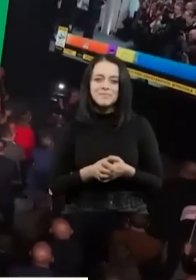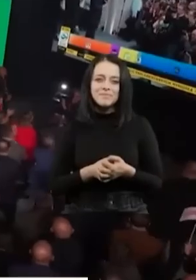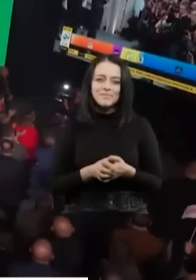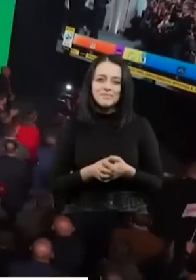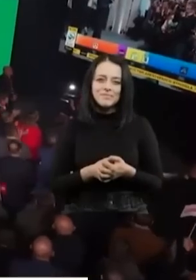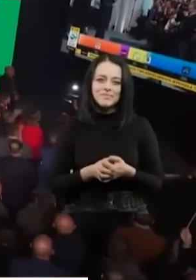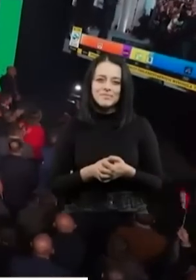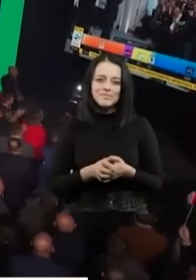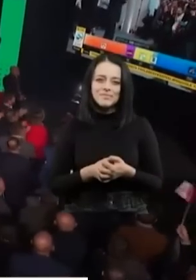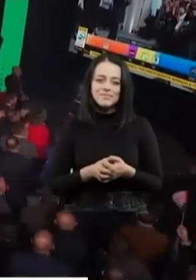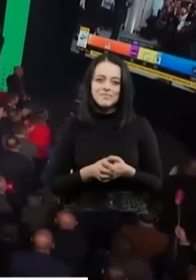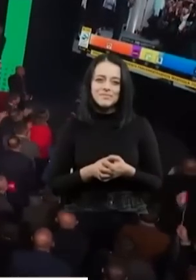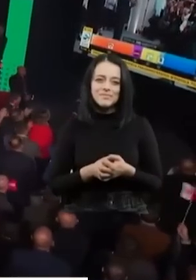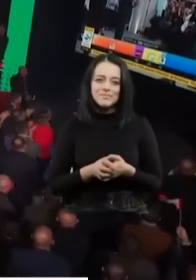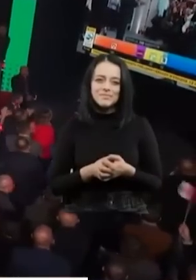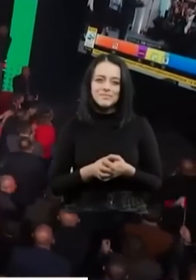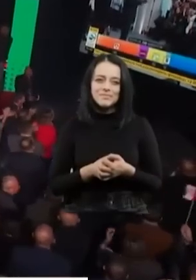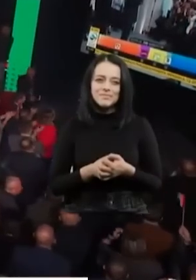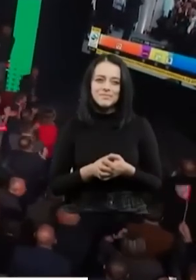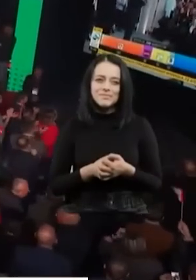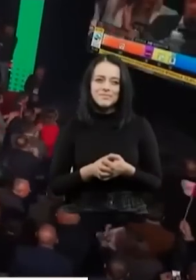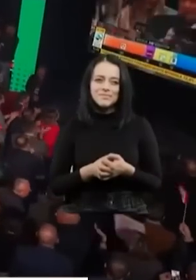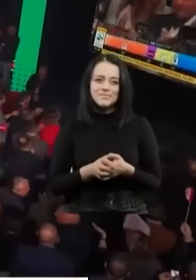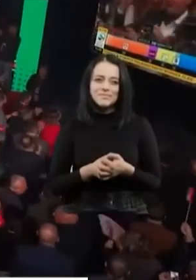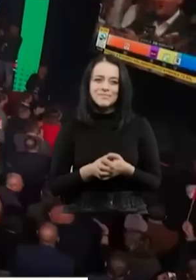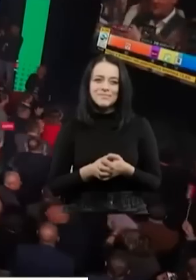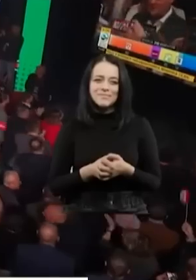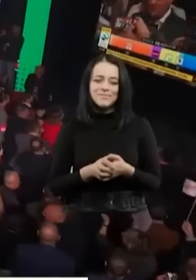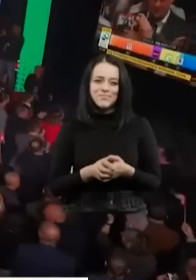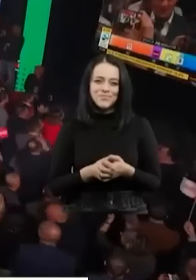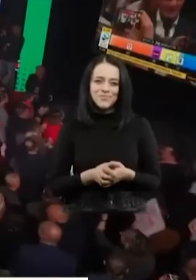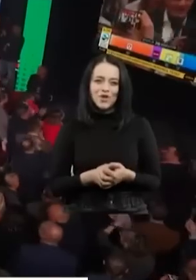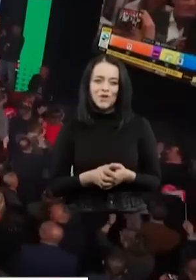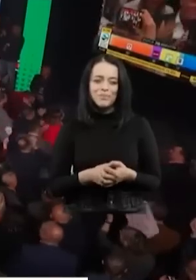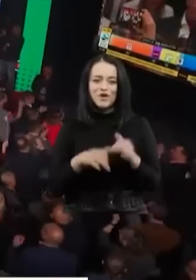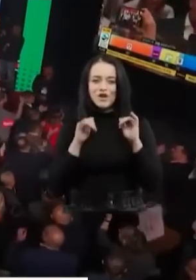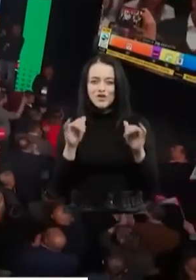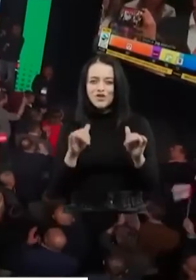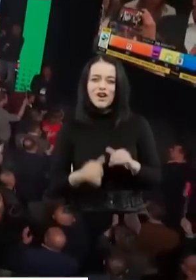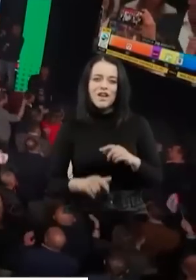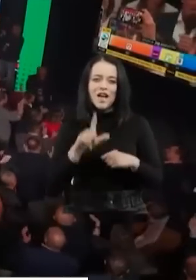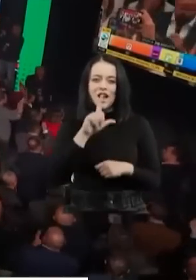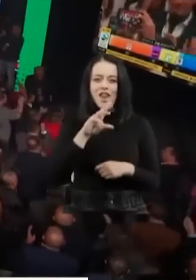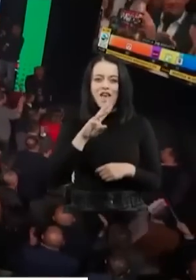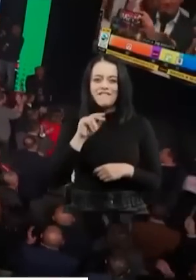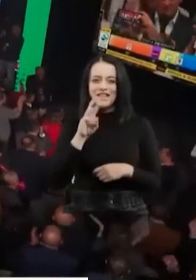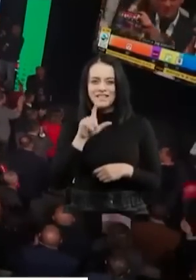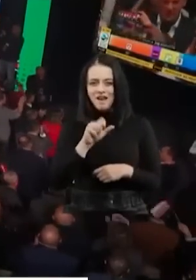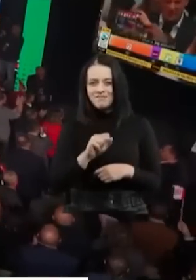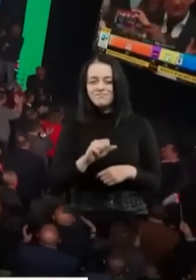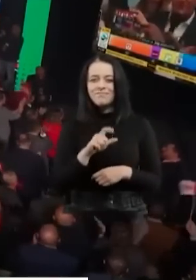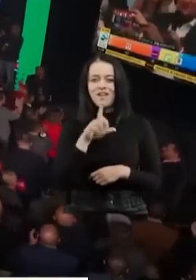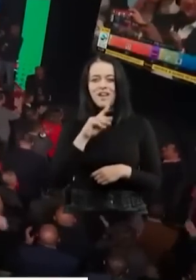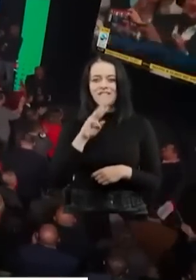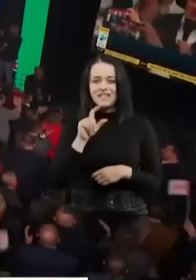podatki, teraz ścigał się na tego typu pomysły. No, i przymykał oko na mafie VAT-owskie, tak?